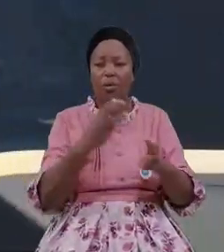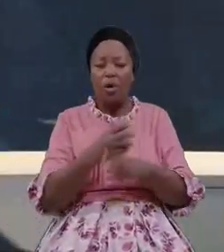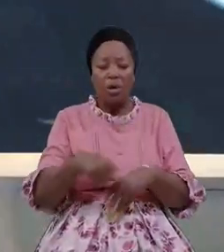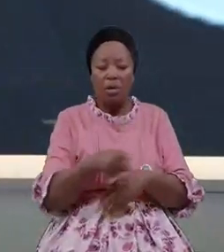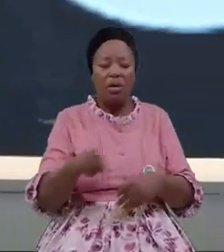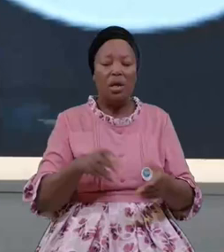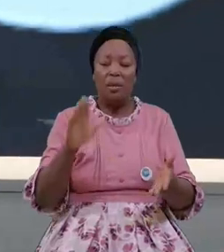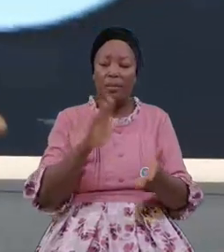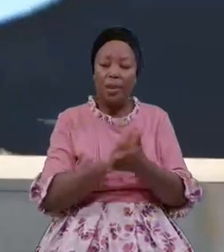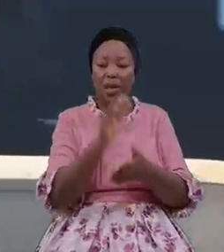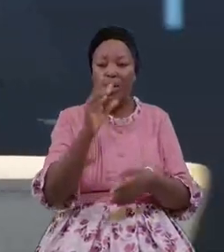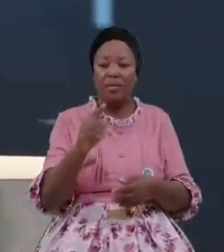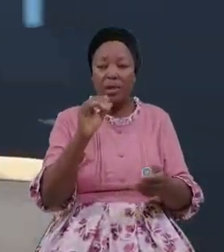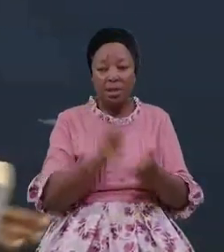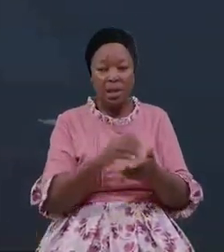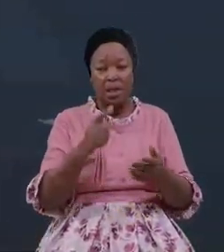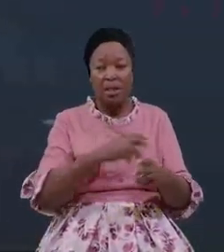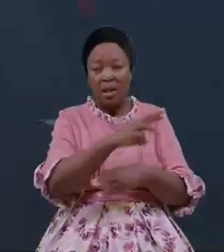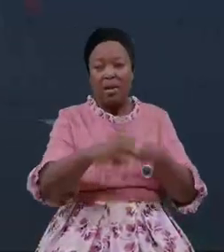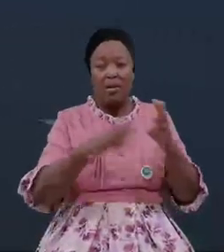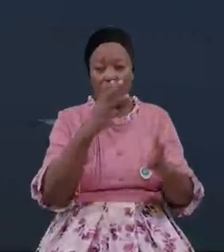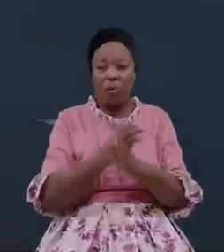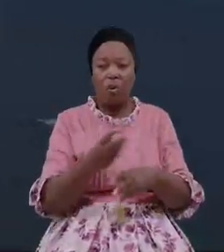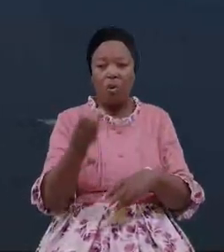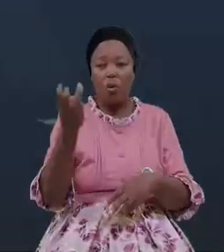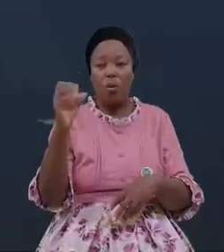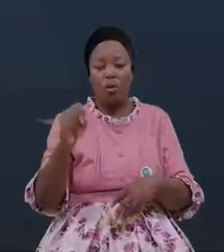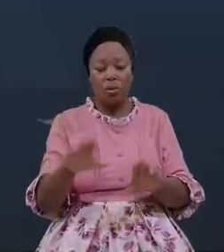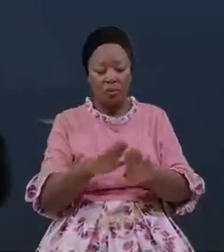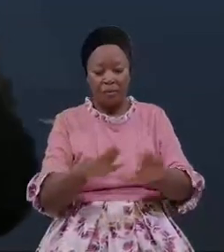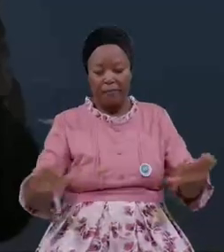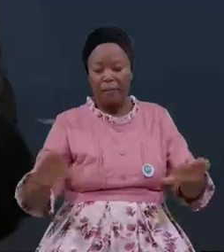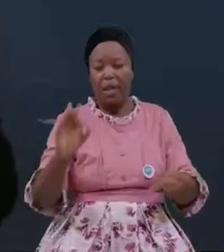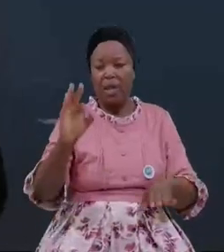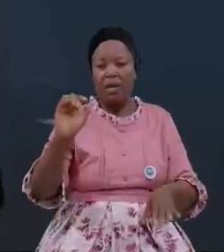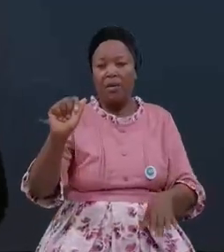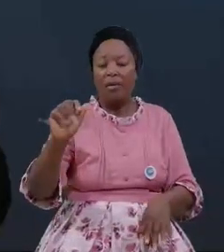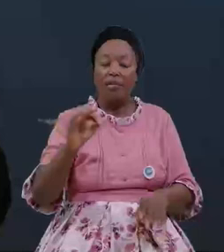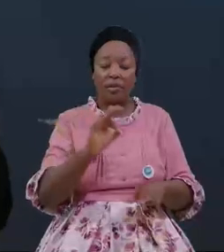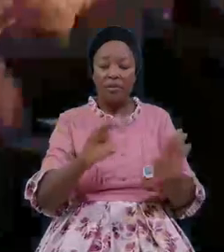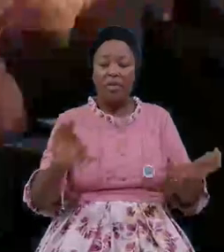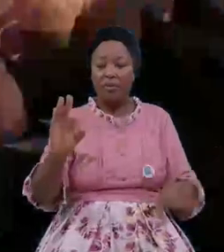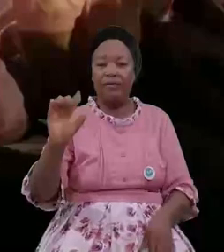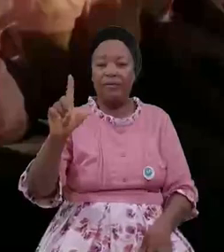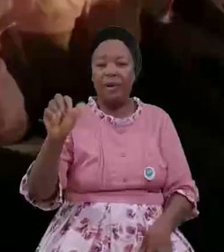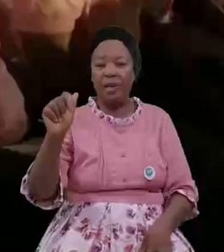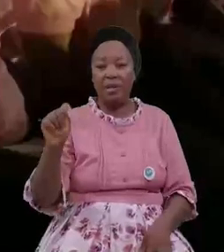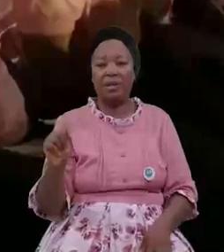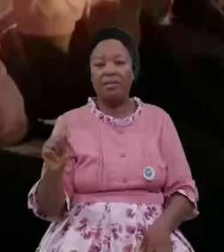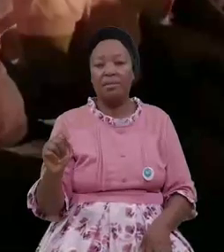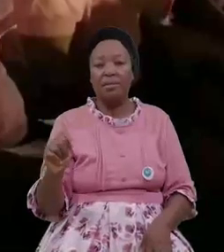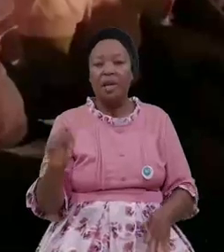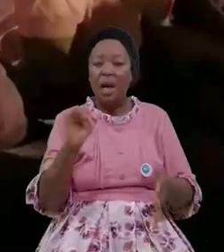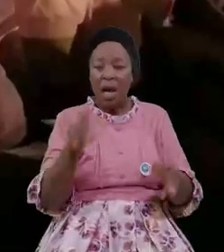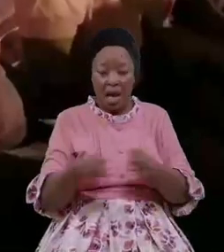croient que le monde était plat pas comme un euh pas pas rond